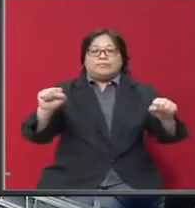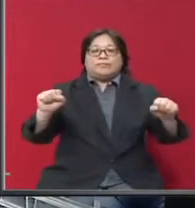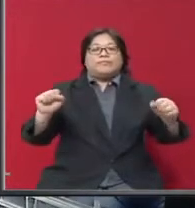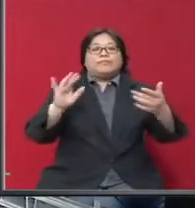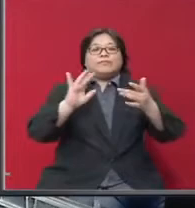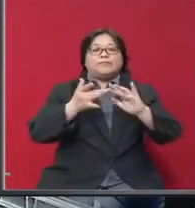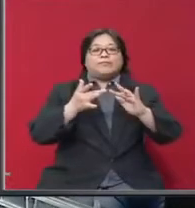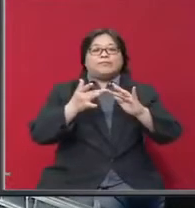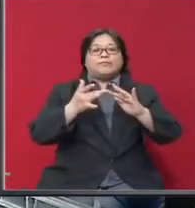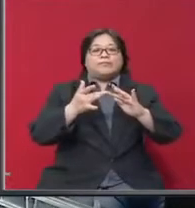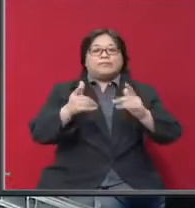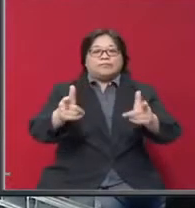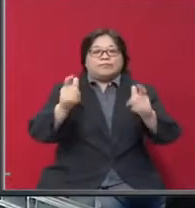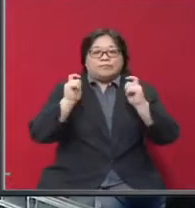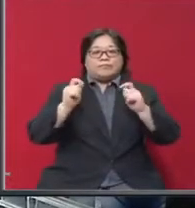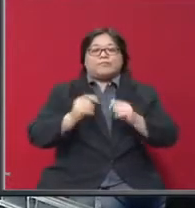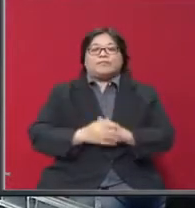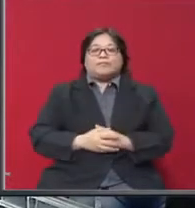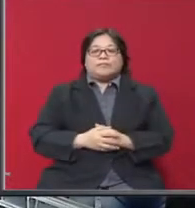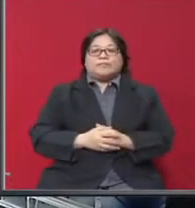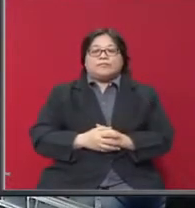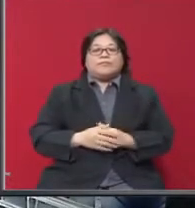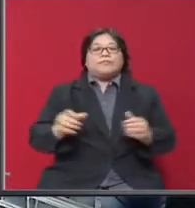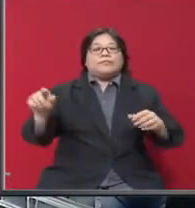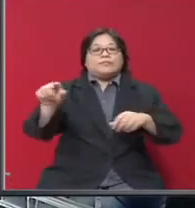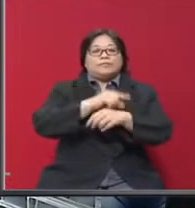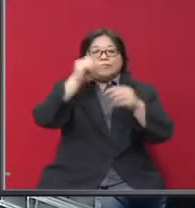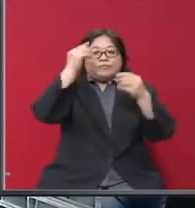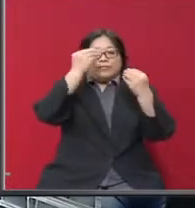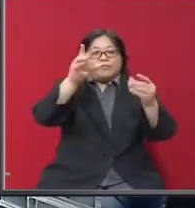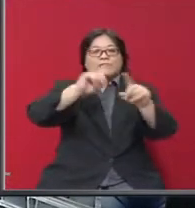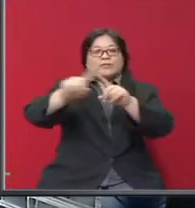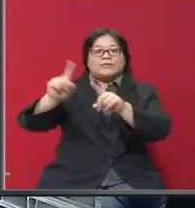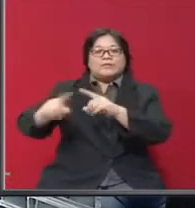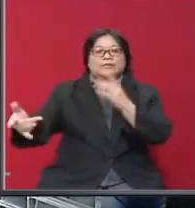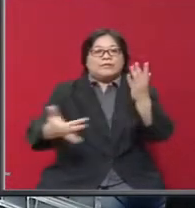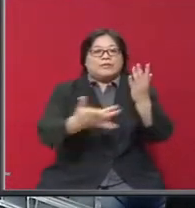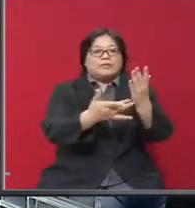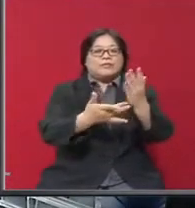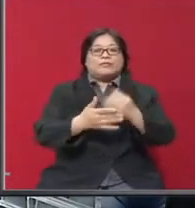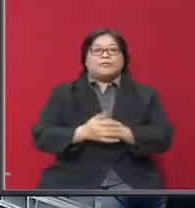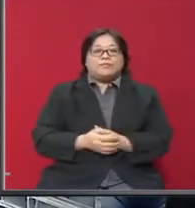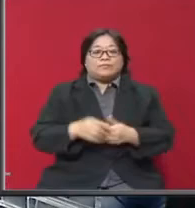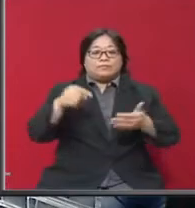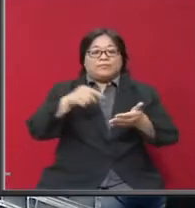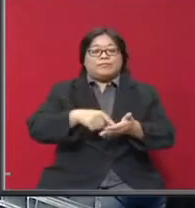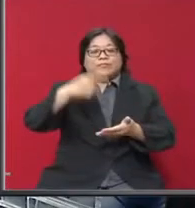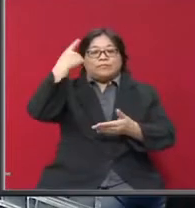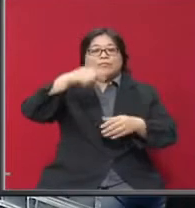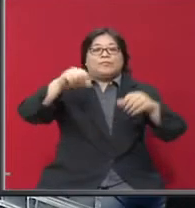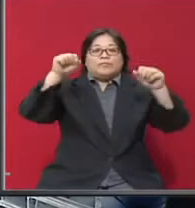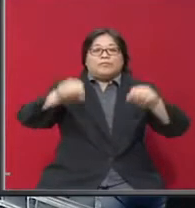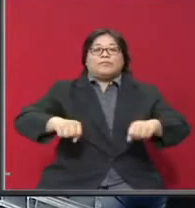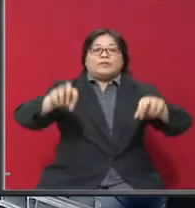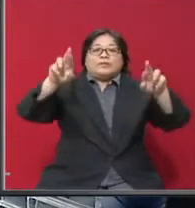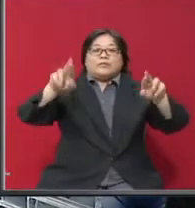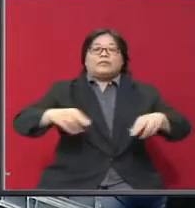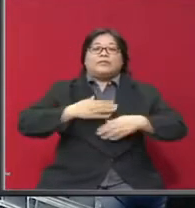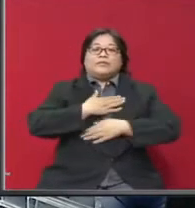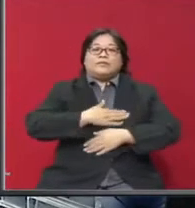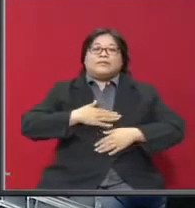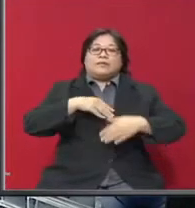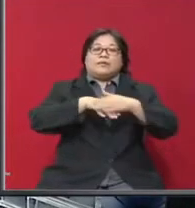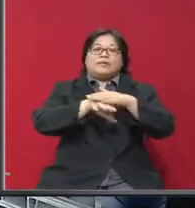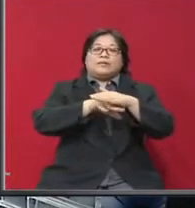liputan jalur lebar berkelajuan tinggi dengan menggunakan pelbagai teknologi ini adalah bagi membolehkan rakyat